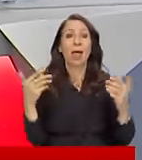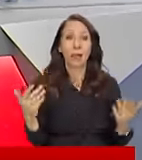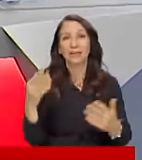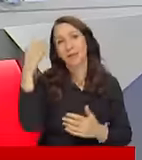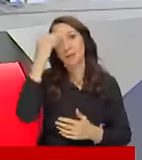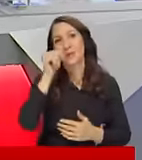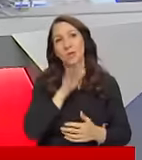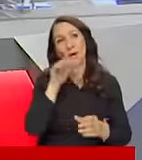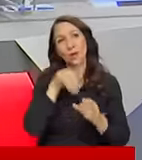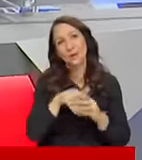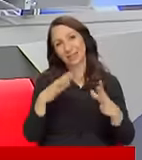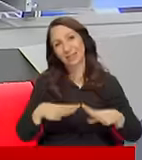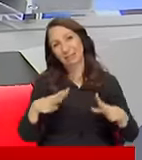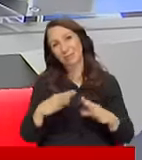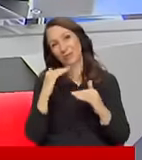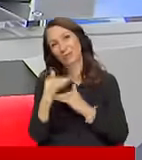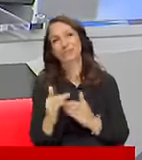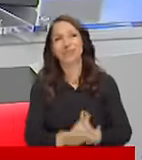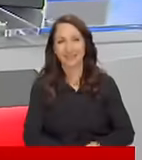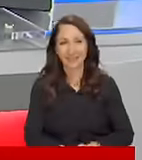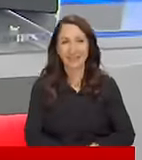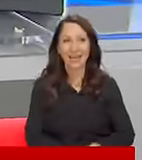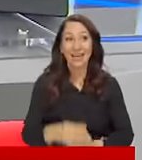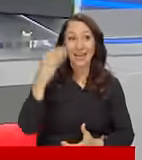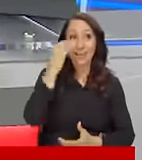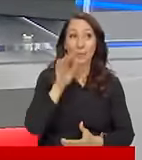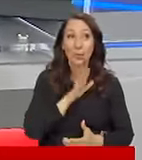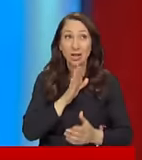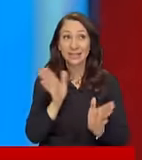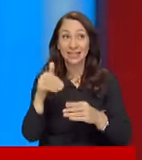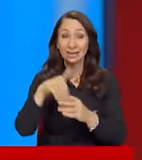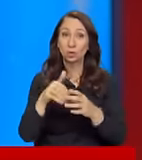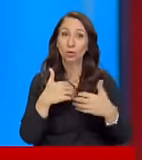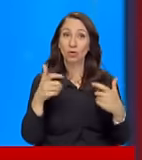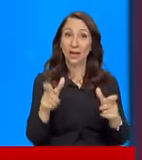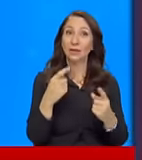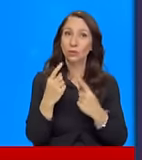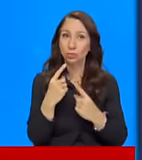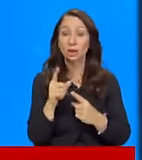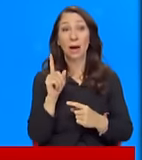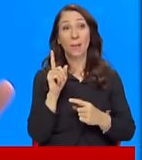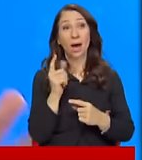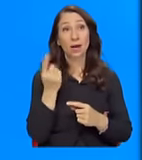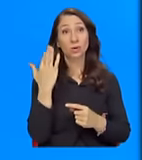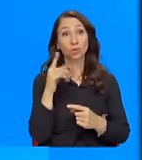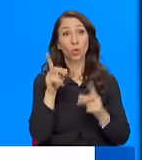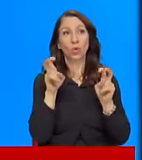Ekrem İmamoğlu'na oy istiyoruz vatandaşlarımızdan. Ekrem İmamoğlu'yla sandık güvenliğini de konuşacağız. Yalnız az önce o konuya bir girdik